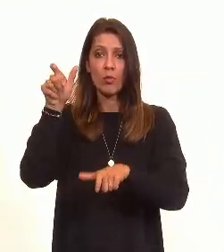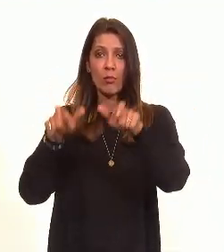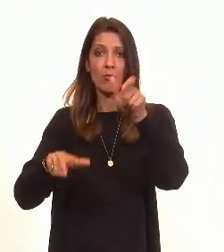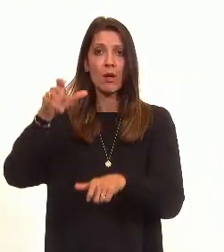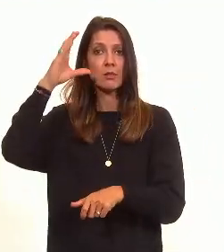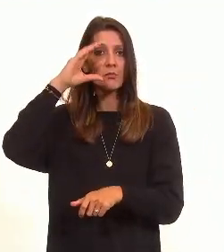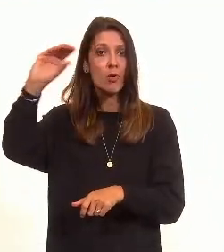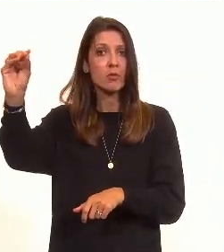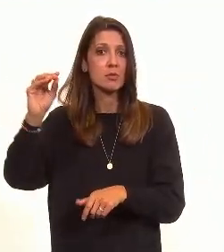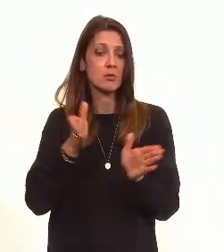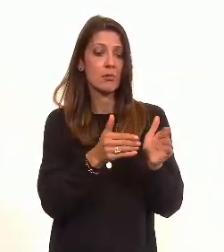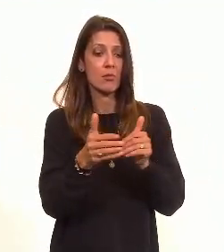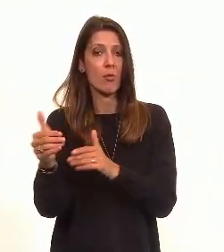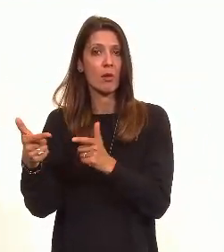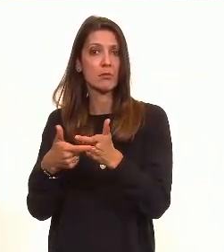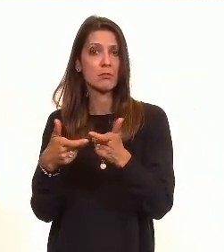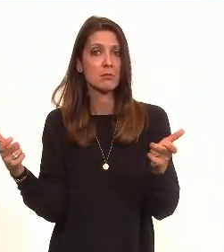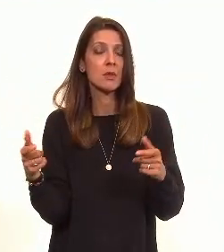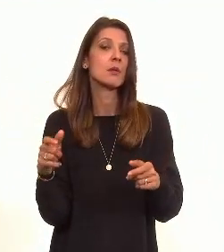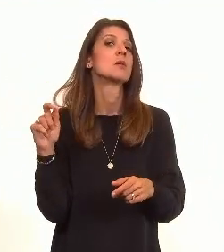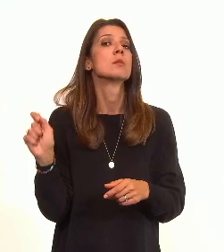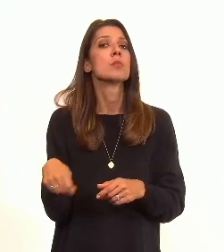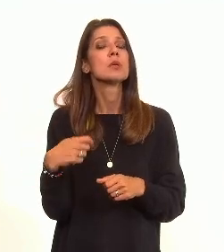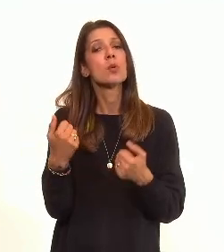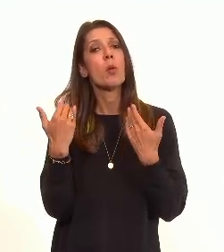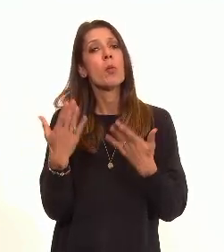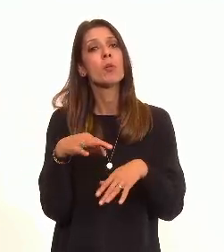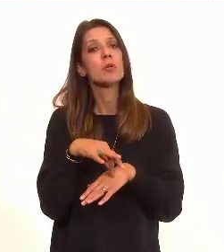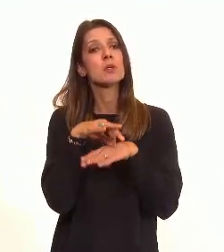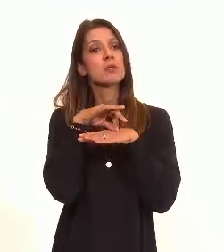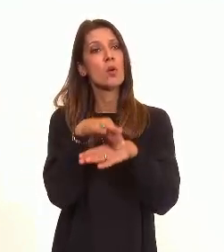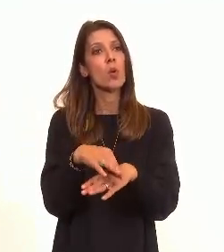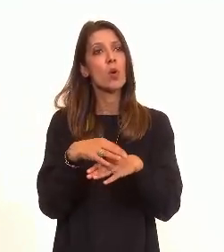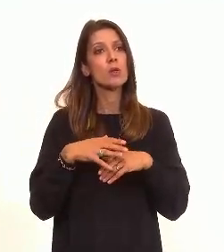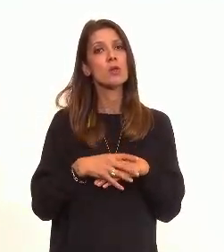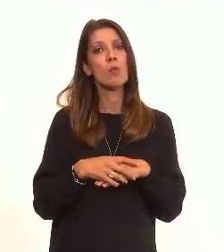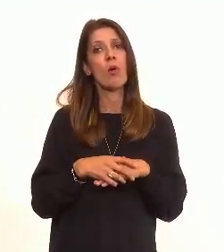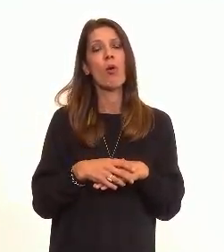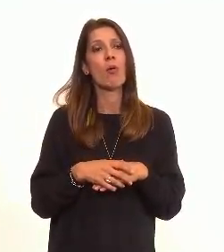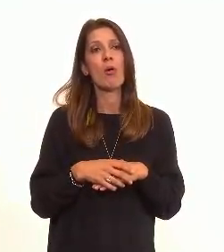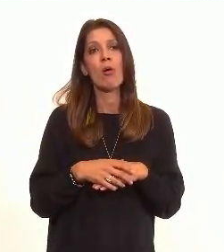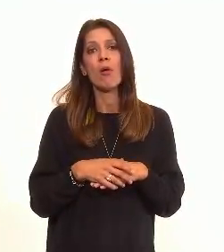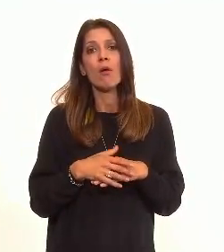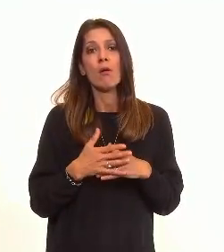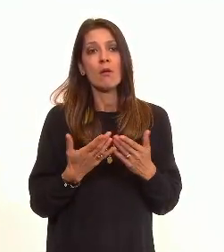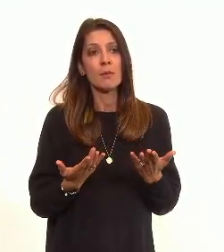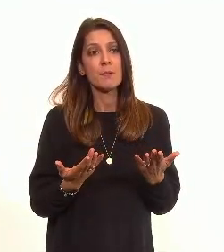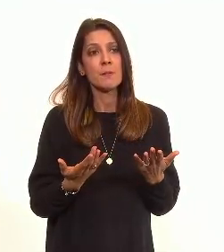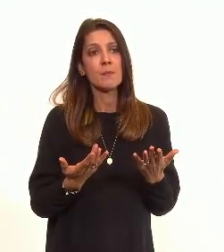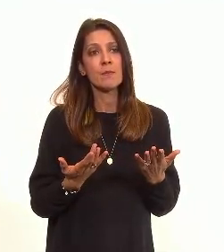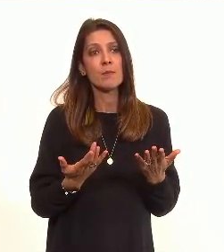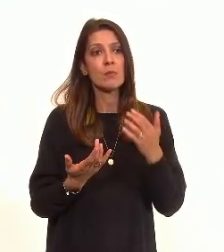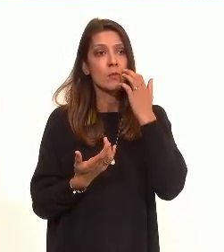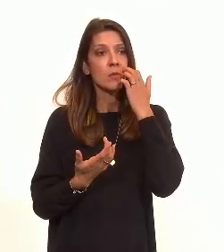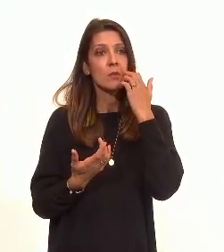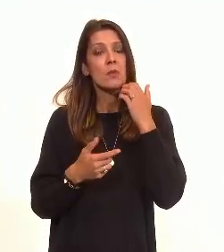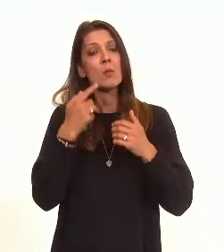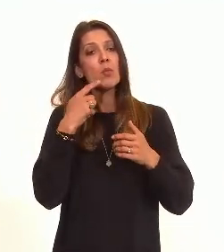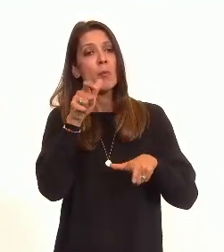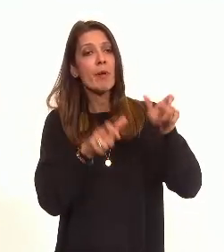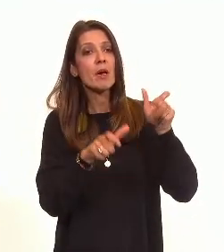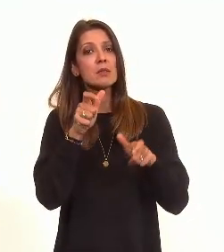large, car ils souhaitaient vraiment essayer que ça puisse apporter des bénéfices à toutes les personnes en situation de handicap et au-delà. Et donc, on a fait